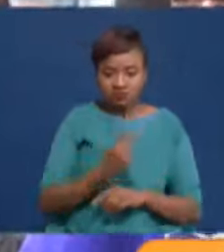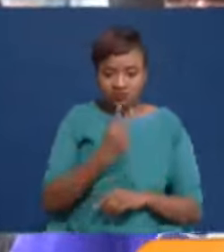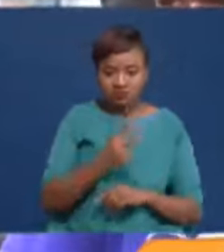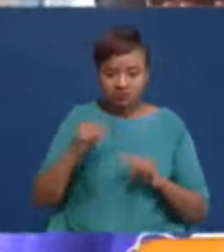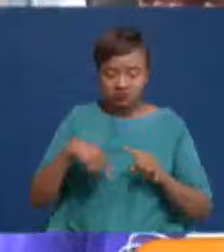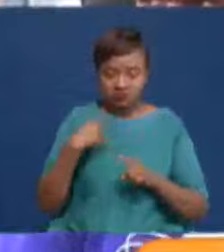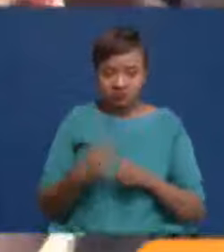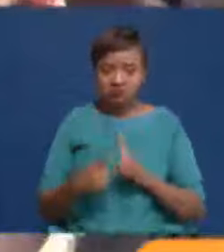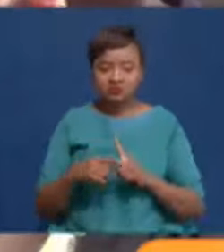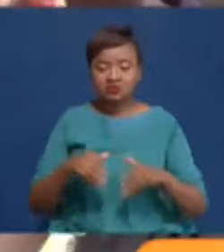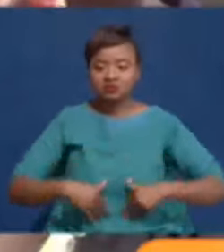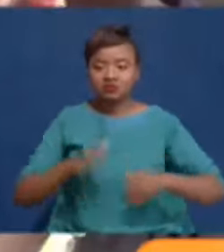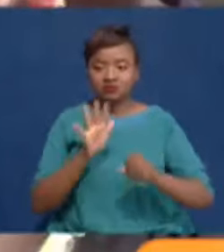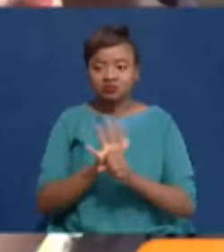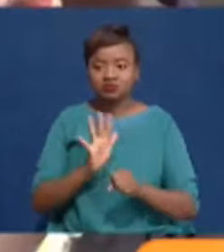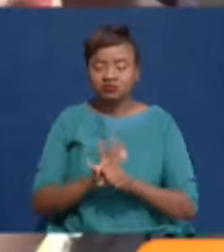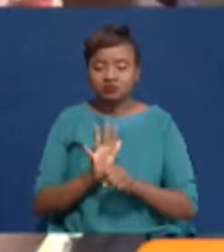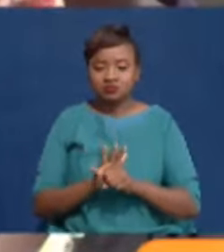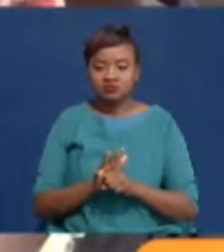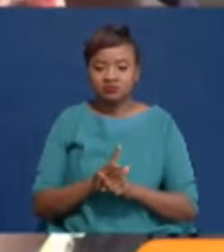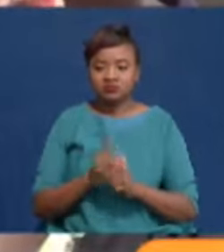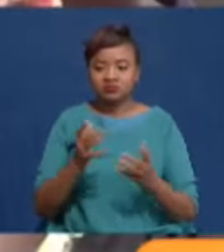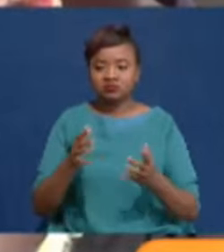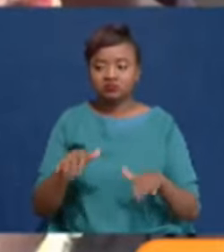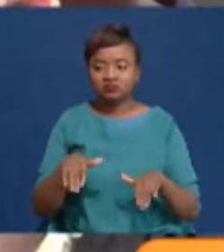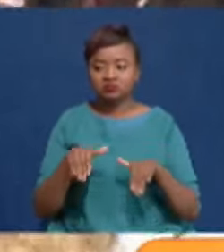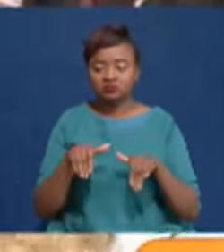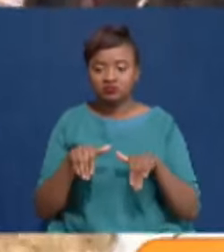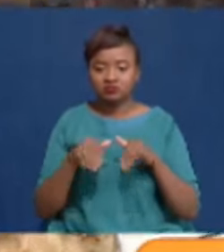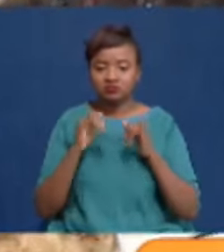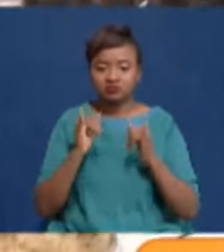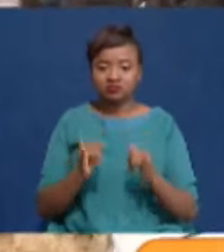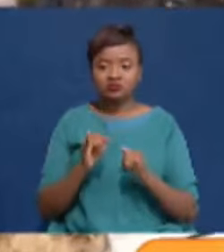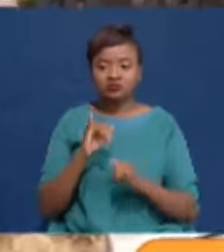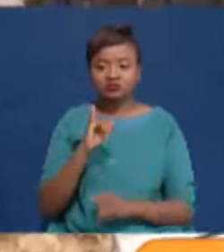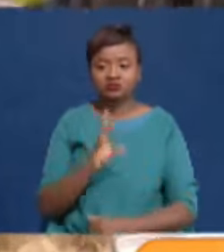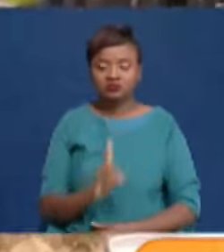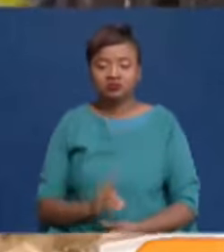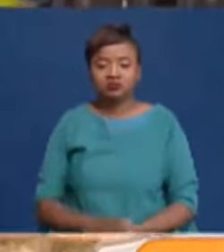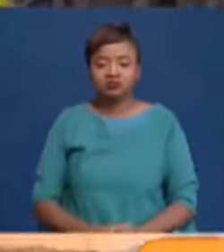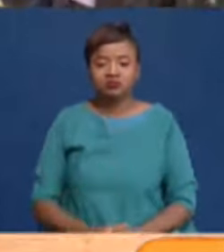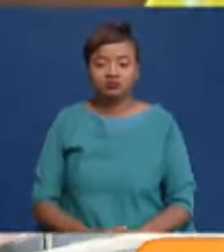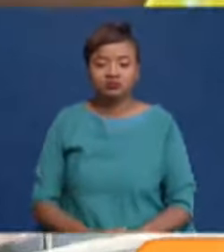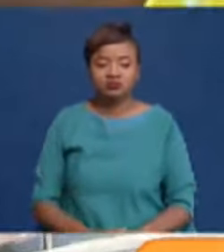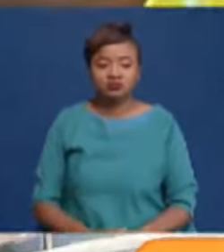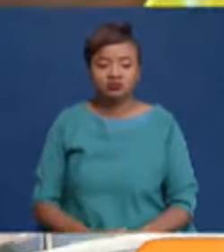wakisubiri kuchapishwa kwa vitambulisho hivyo vipya. Laura Otieno, Runinga ya Citizen.